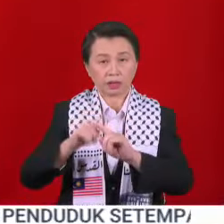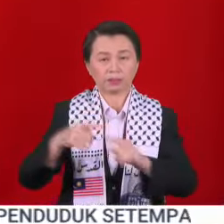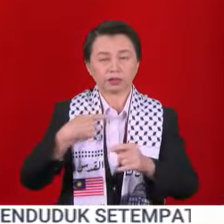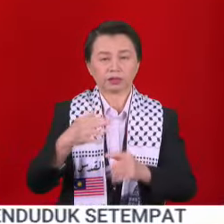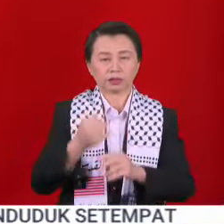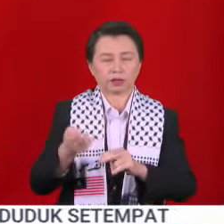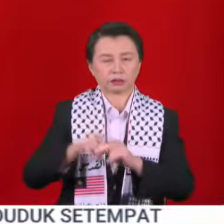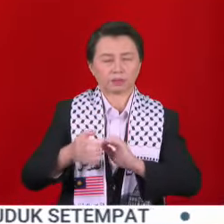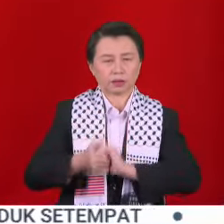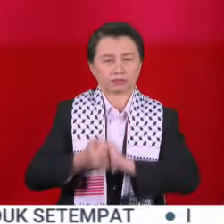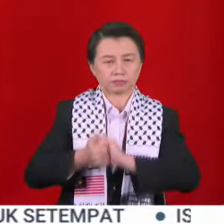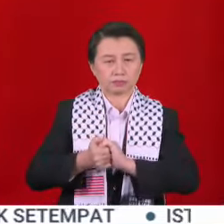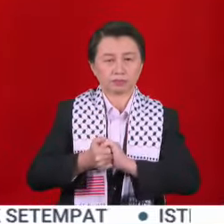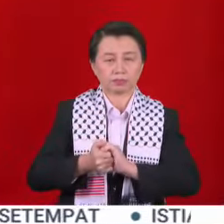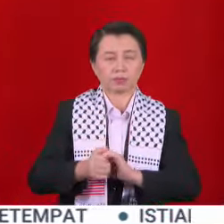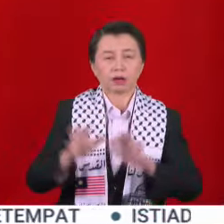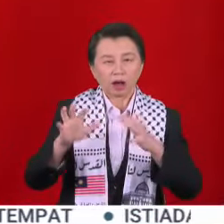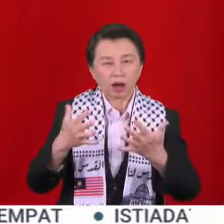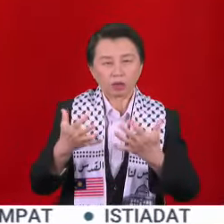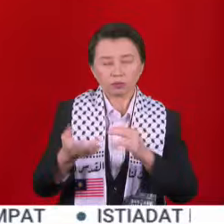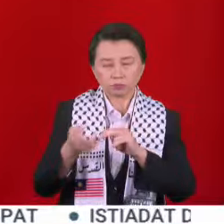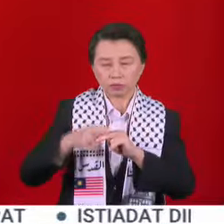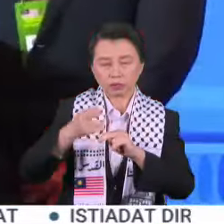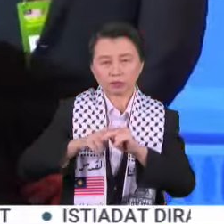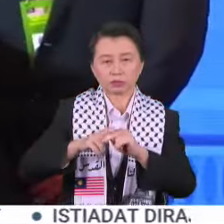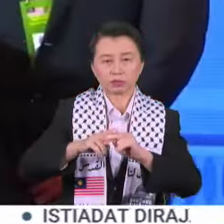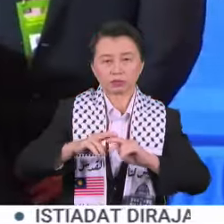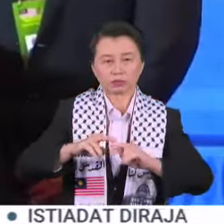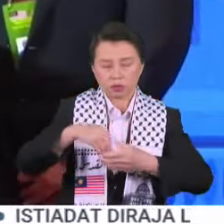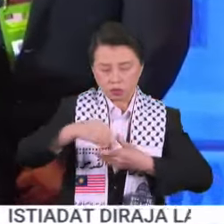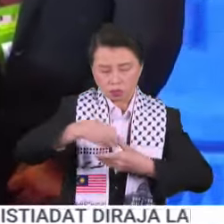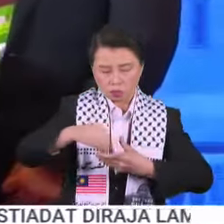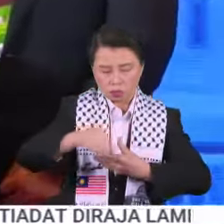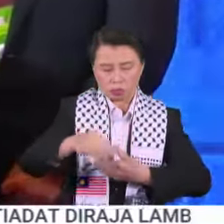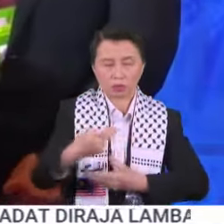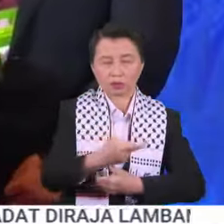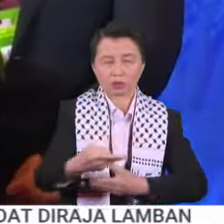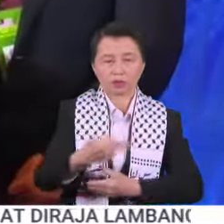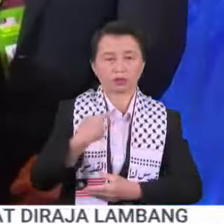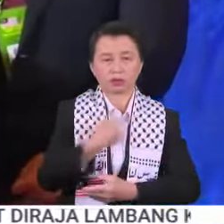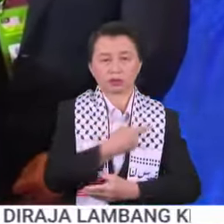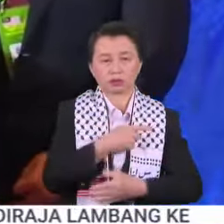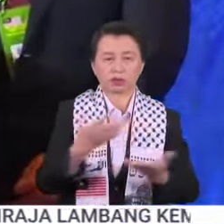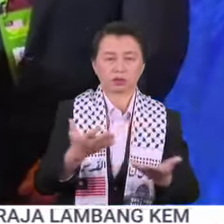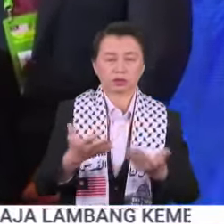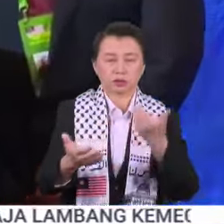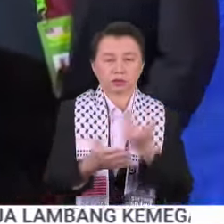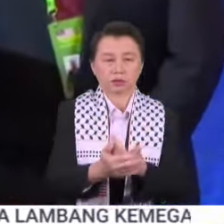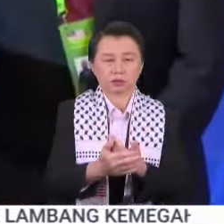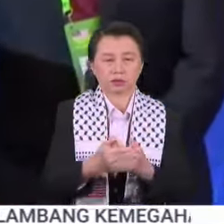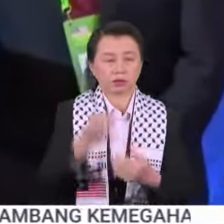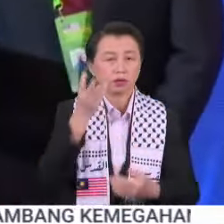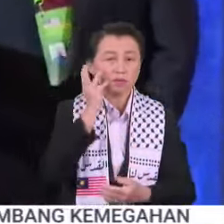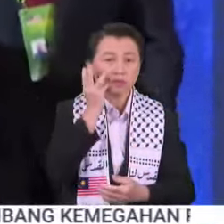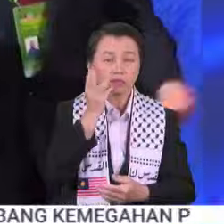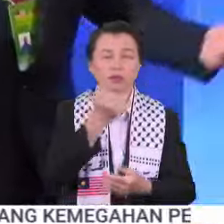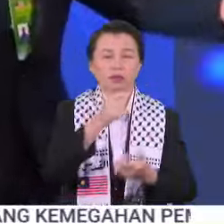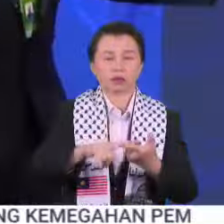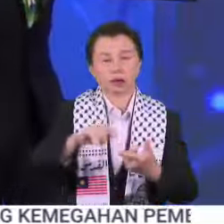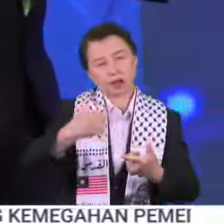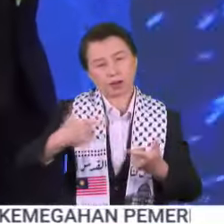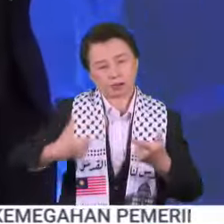lagi. Bagaimana kita nak tingkatkan pengeluaran hasilan kita. Tak kiralah dari segi padinya, dari segi